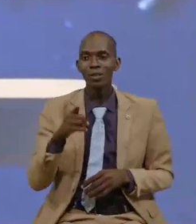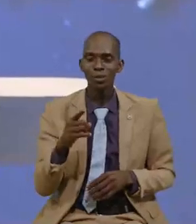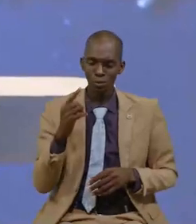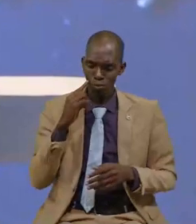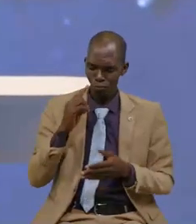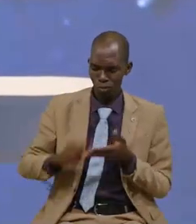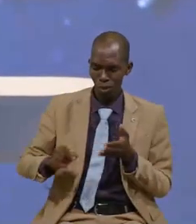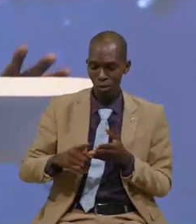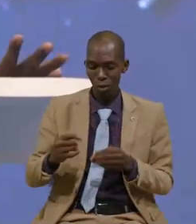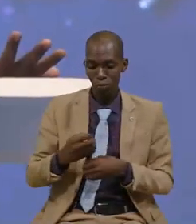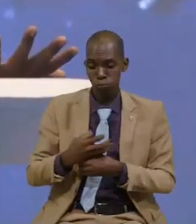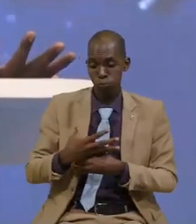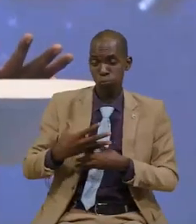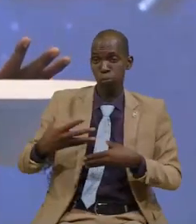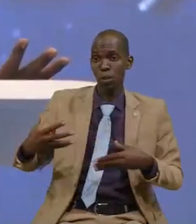clair et vous allez